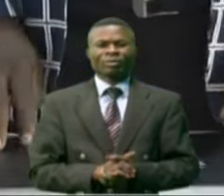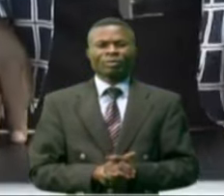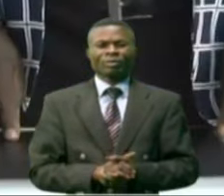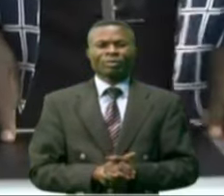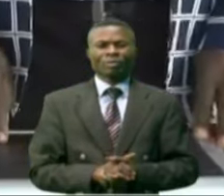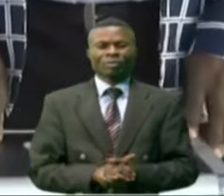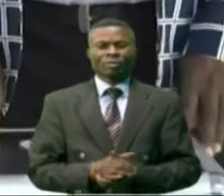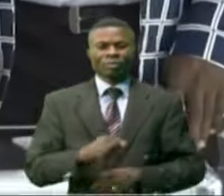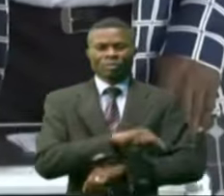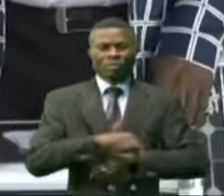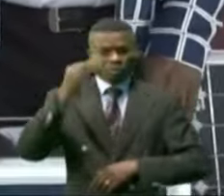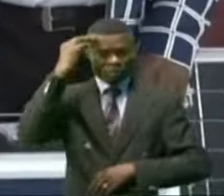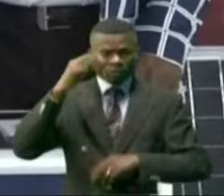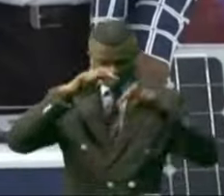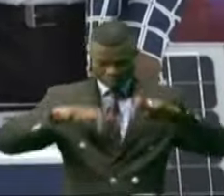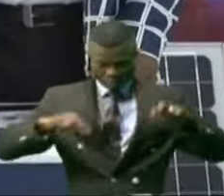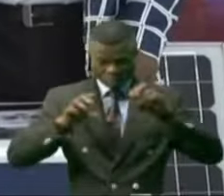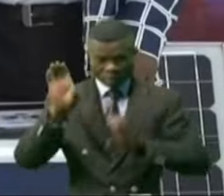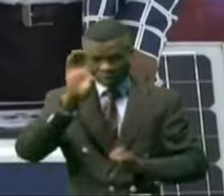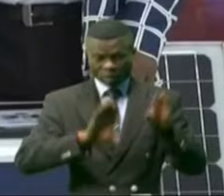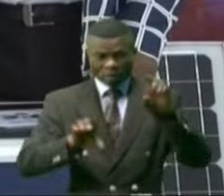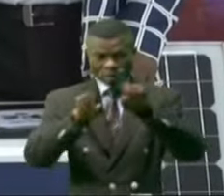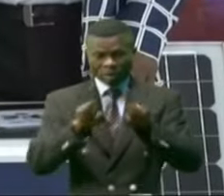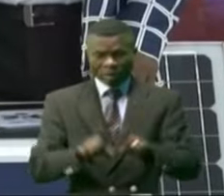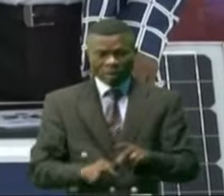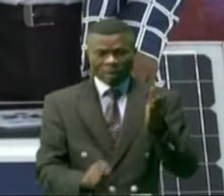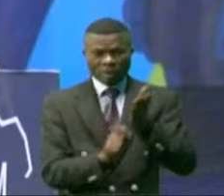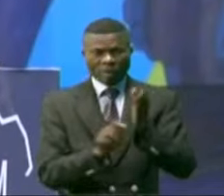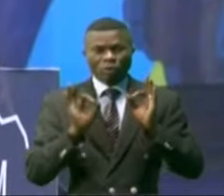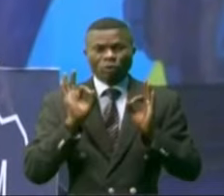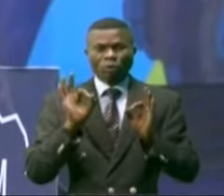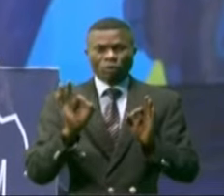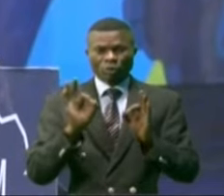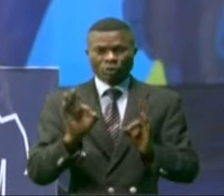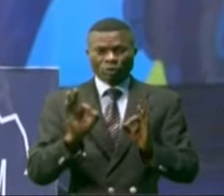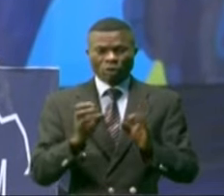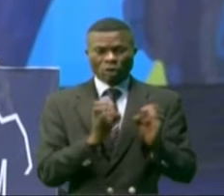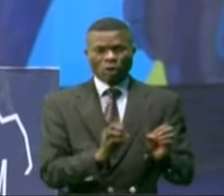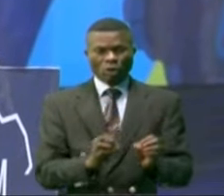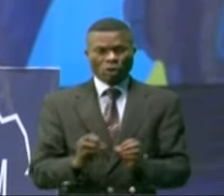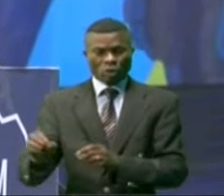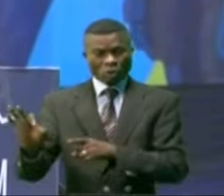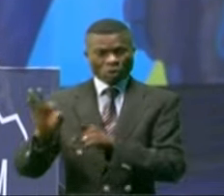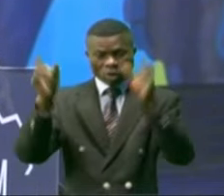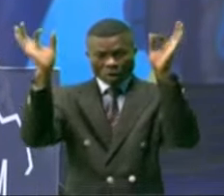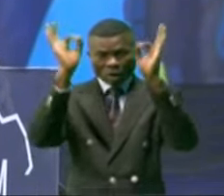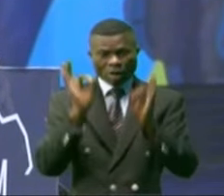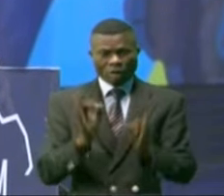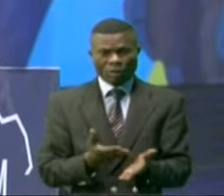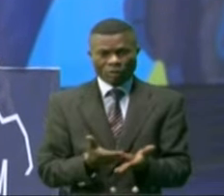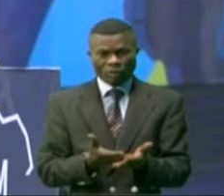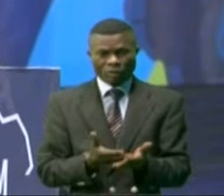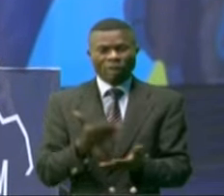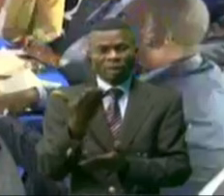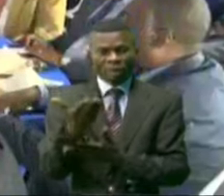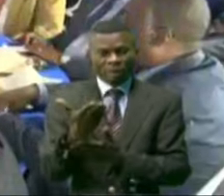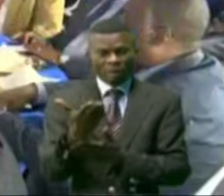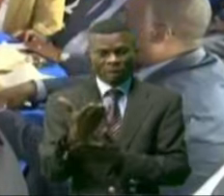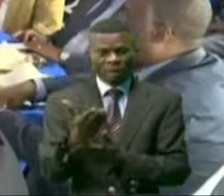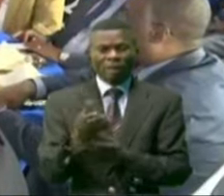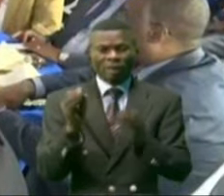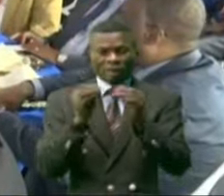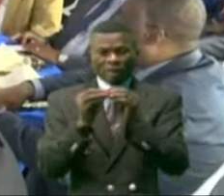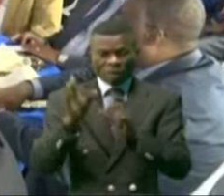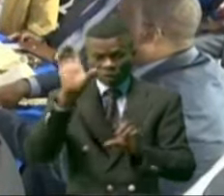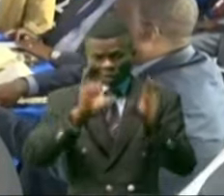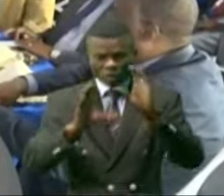Le ministère de la Recherche scientifique et innovation technologique qui organise ces assises indique que ce conclave